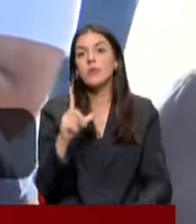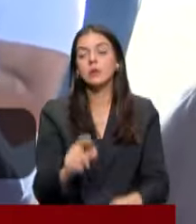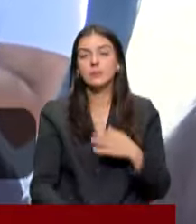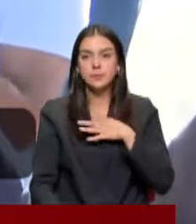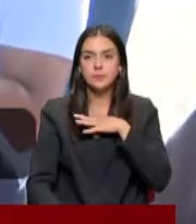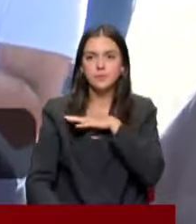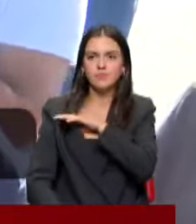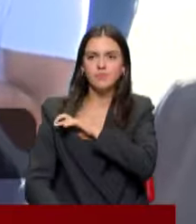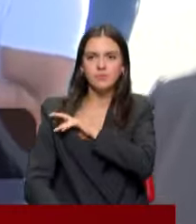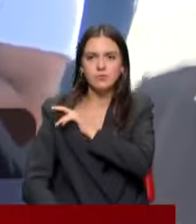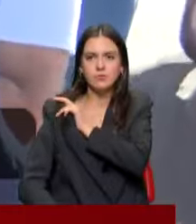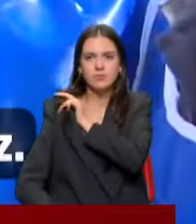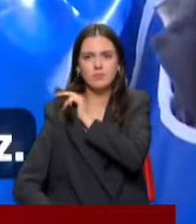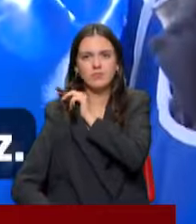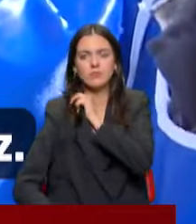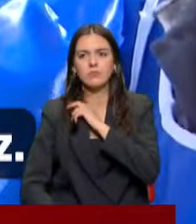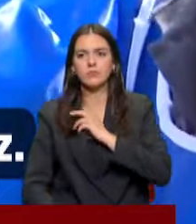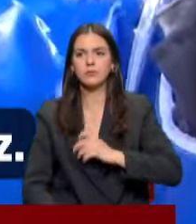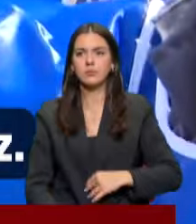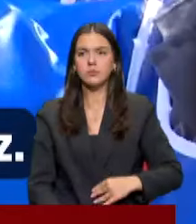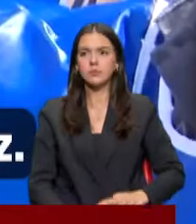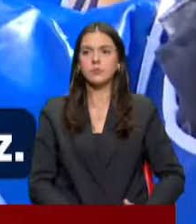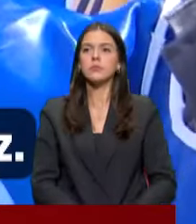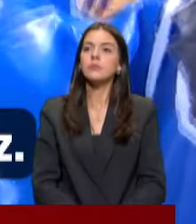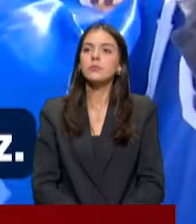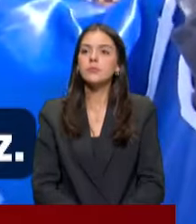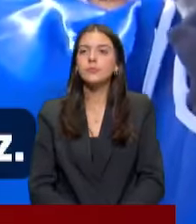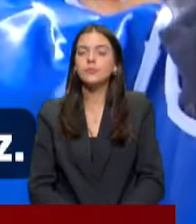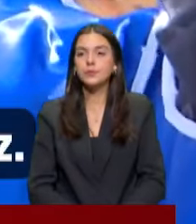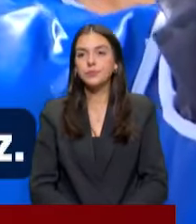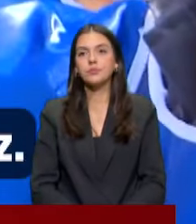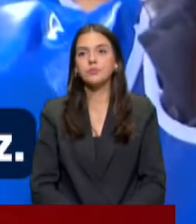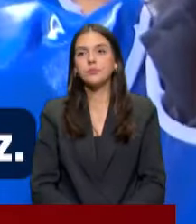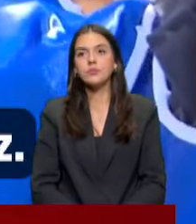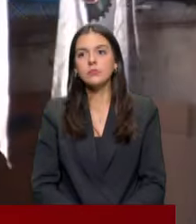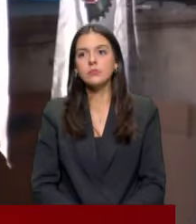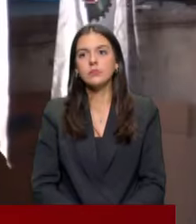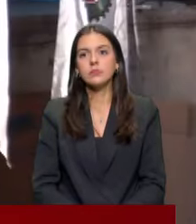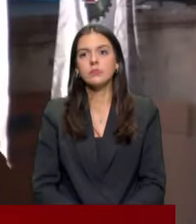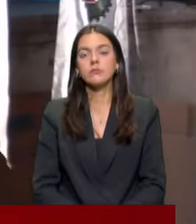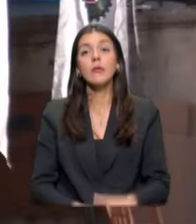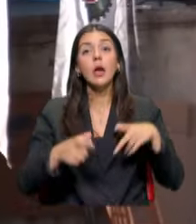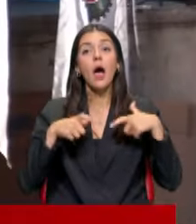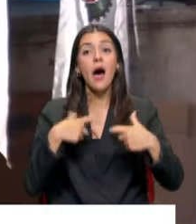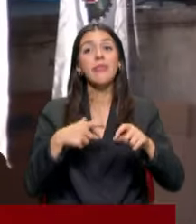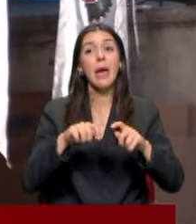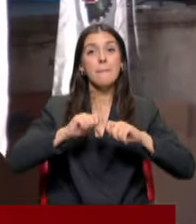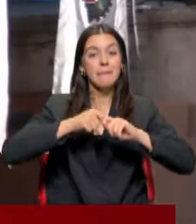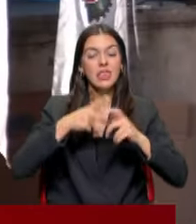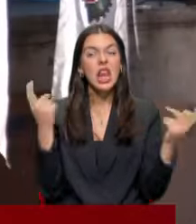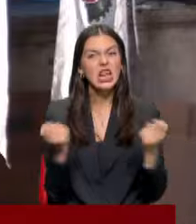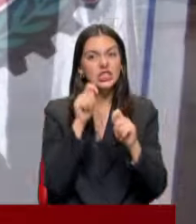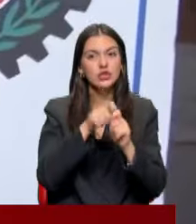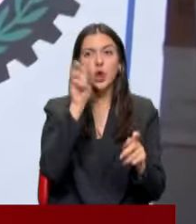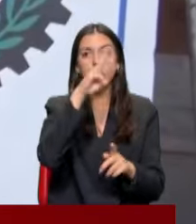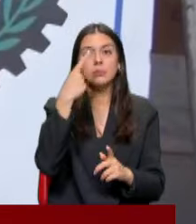sendika, omuz omuza. 109 gündür 30 bin lira taban ücret almak için için buradayız. Hatay'da da metal işçileri 30 bin lira